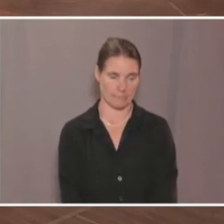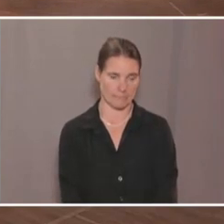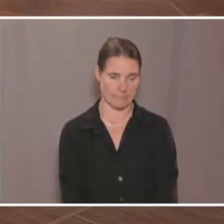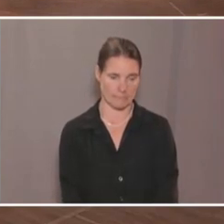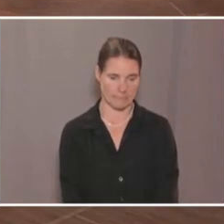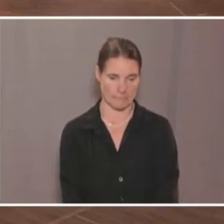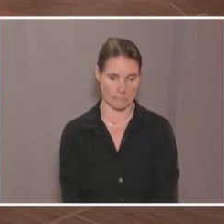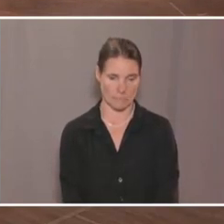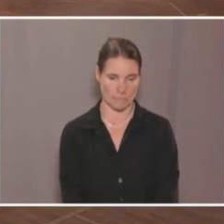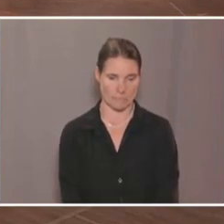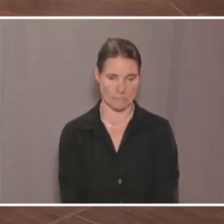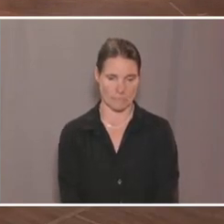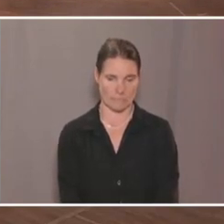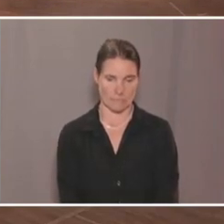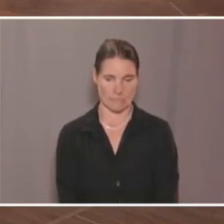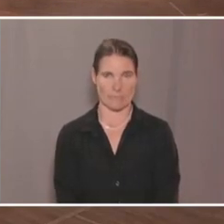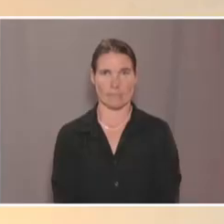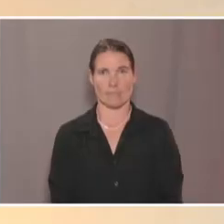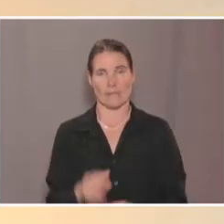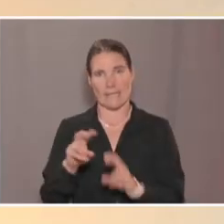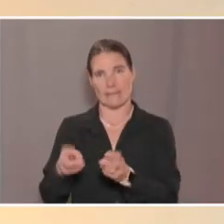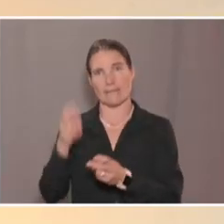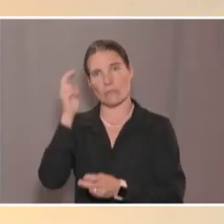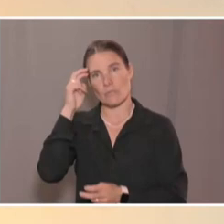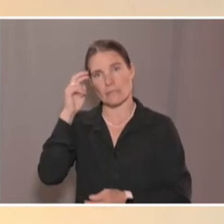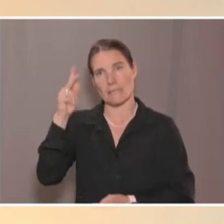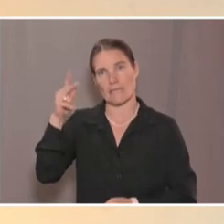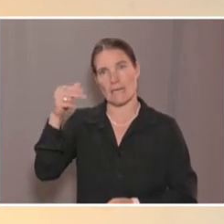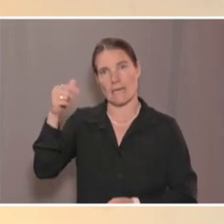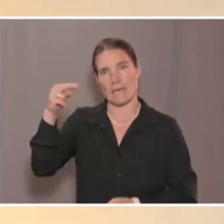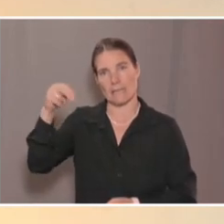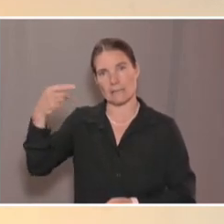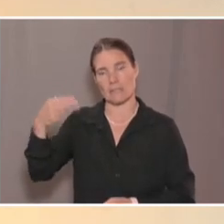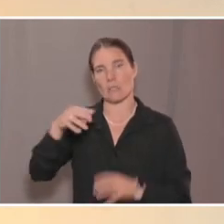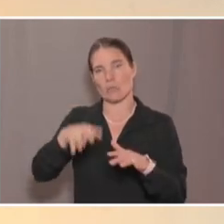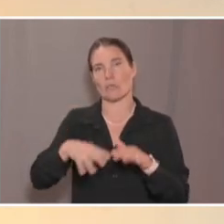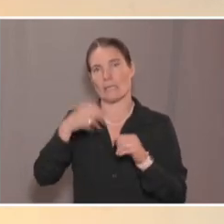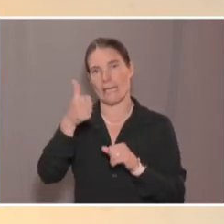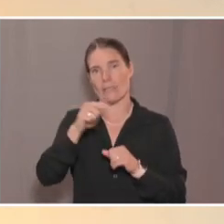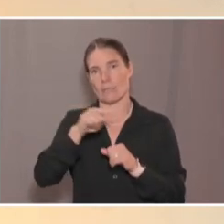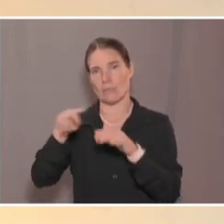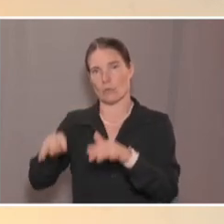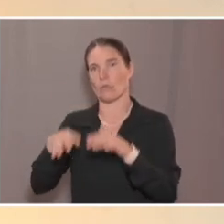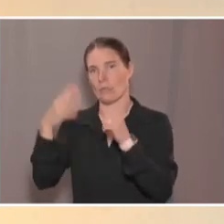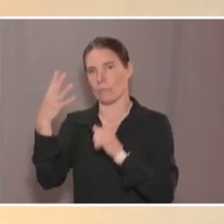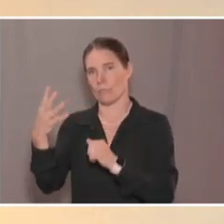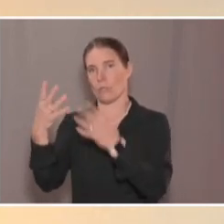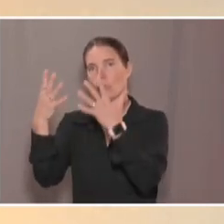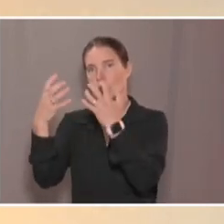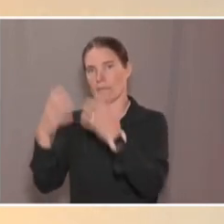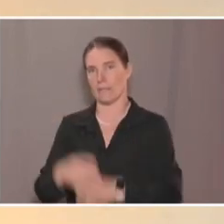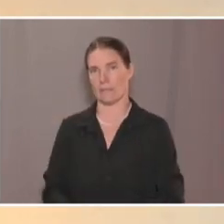Abschließend ein Schlaglicht auf den Erziehungswissenschaftler Rudolf Carnick, 1901 bis 1994. Während